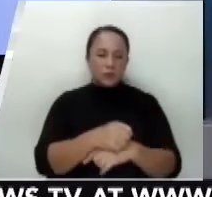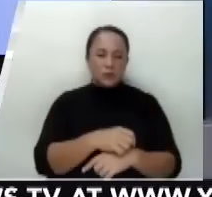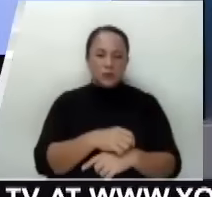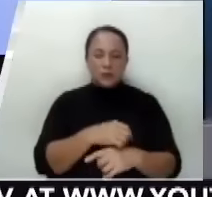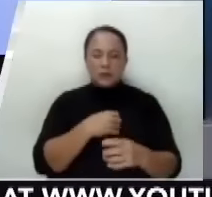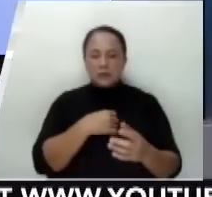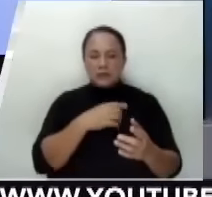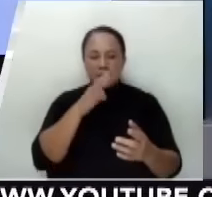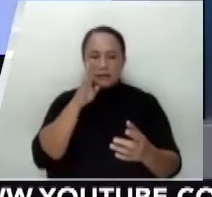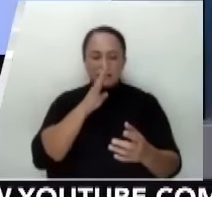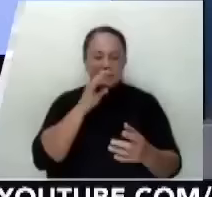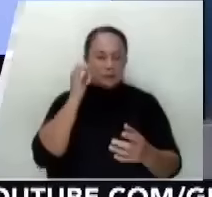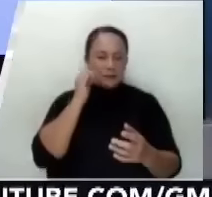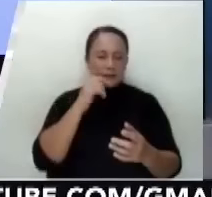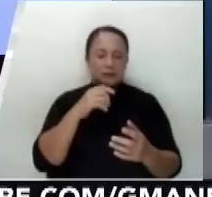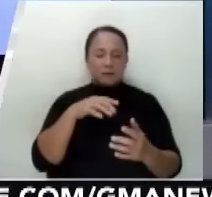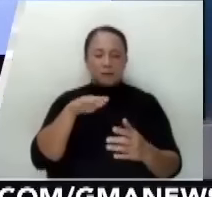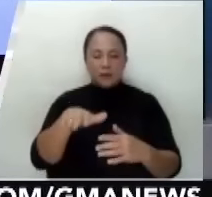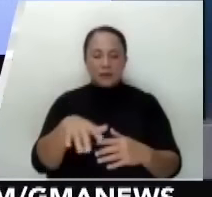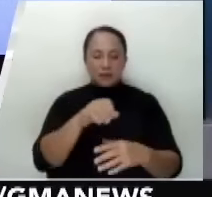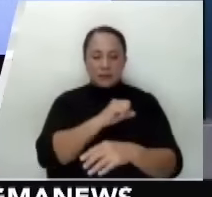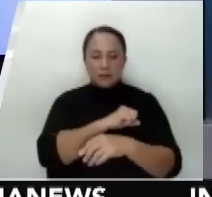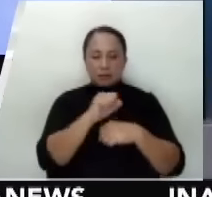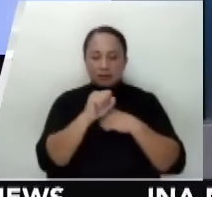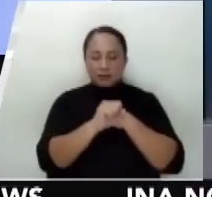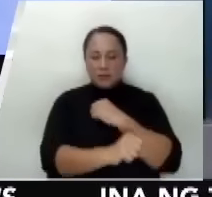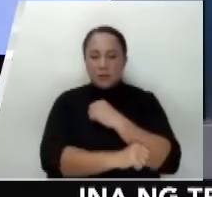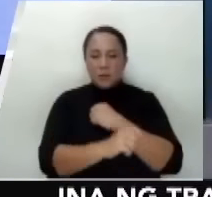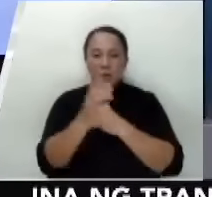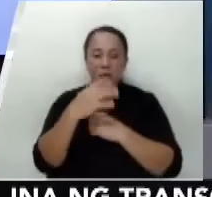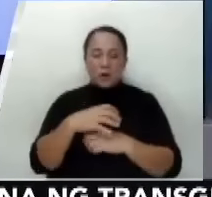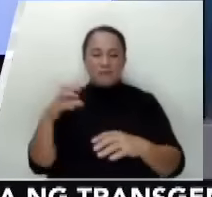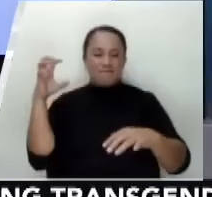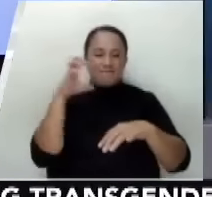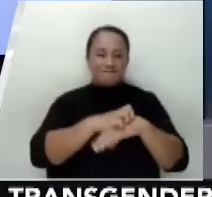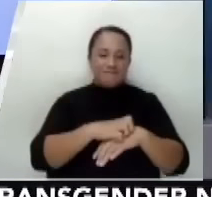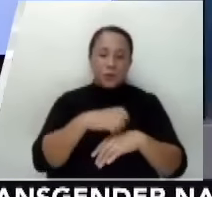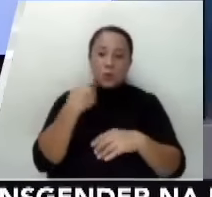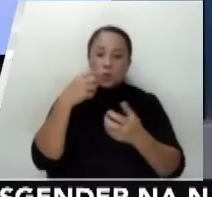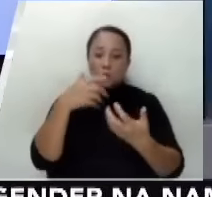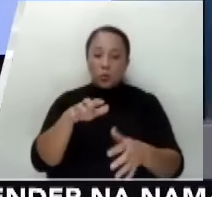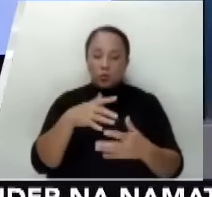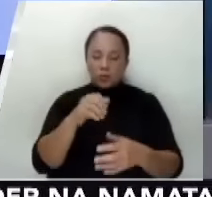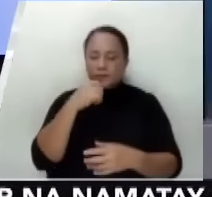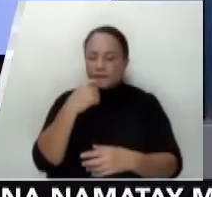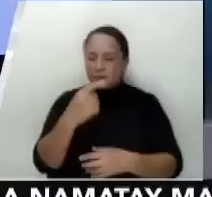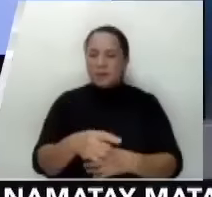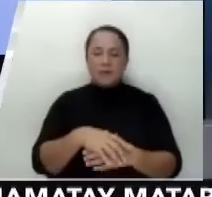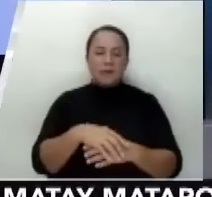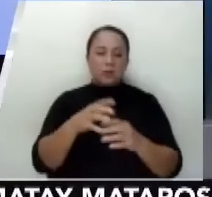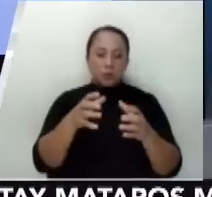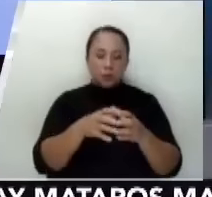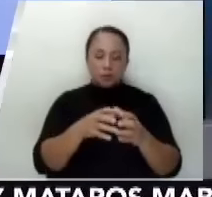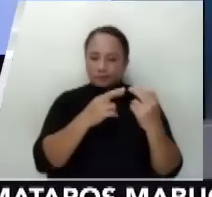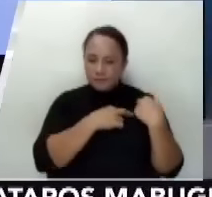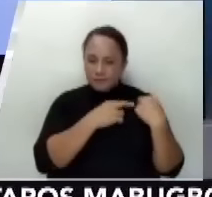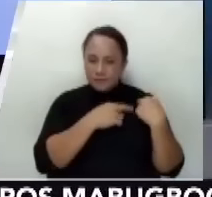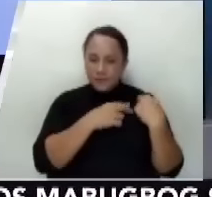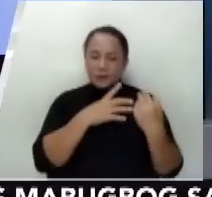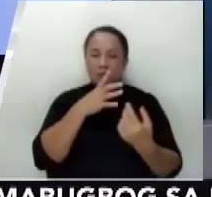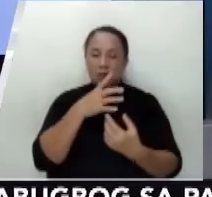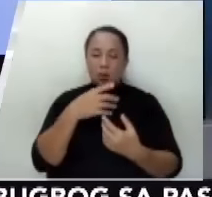ng isang bata sa Samar. Matapos lapain ng apat na aso, nagpaalala ang isang grupo sa mga responsibilidad ng mga may-ari ng mga